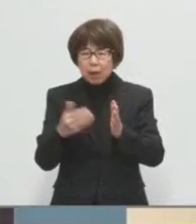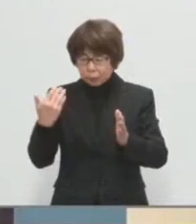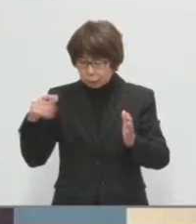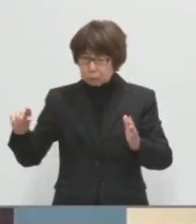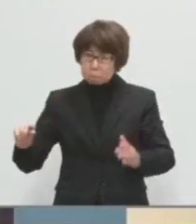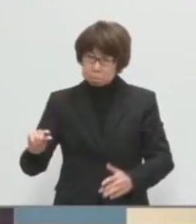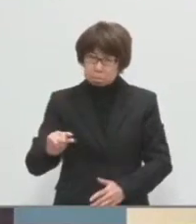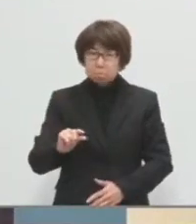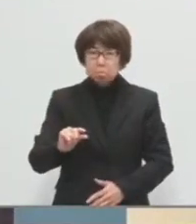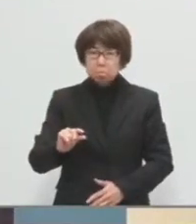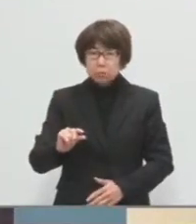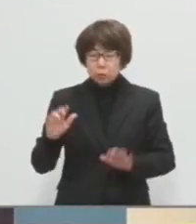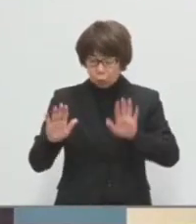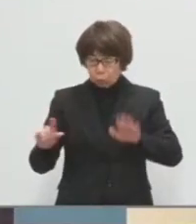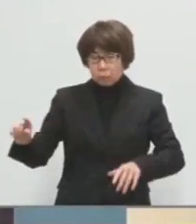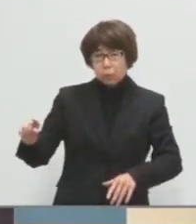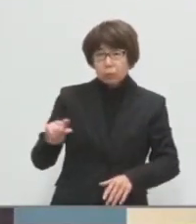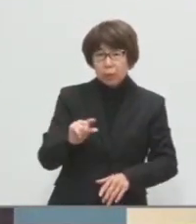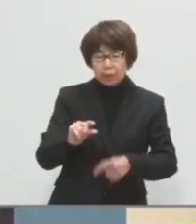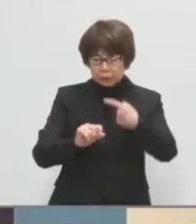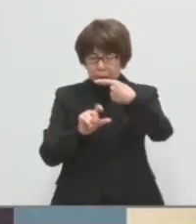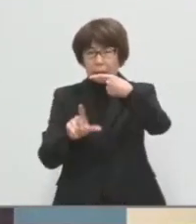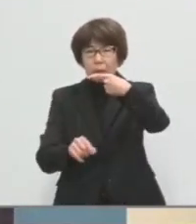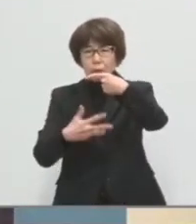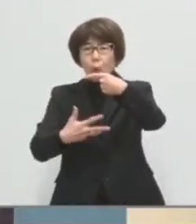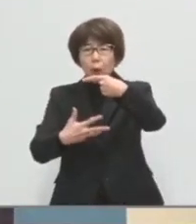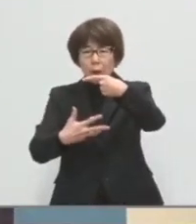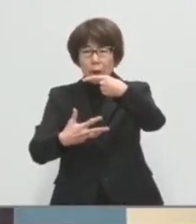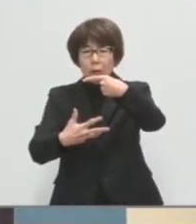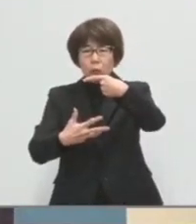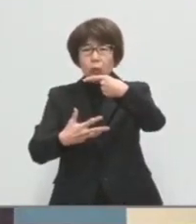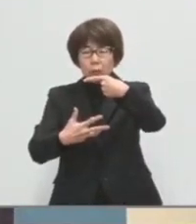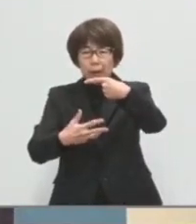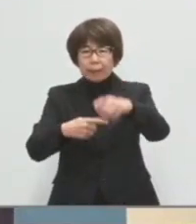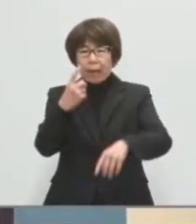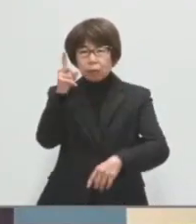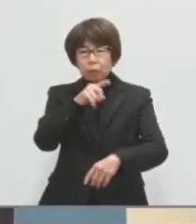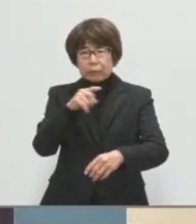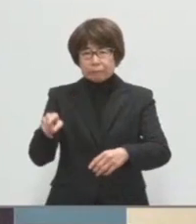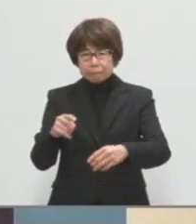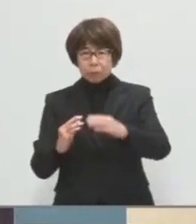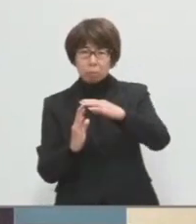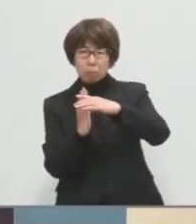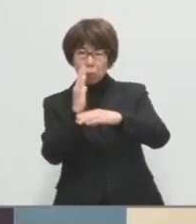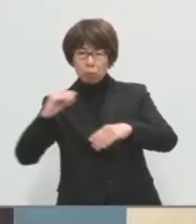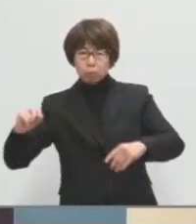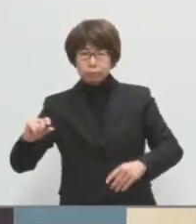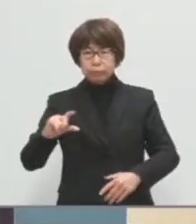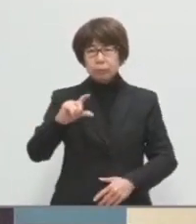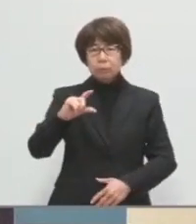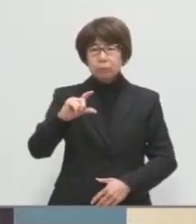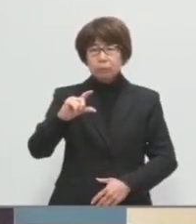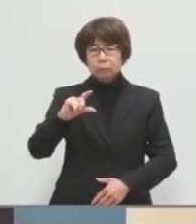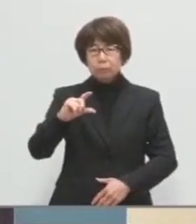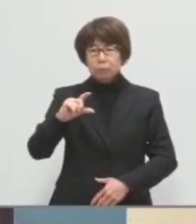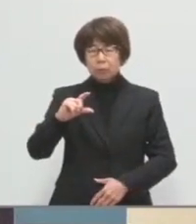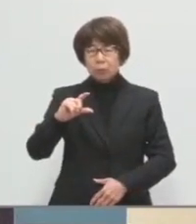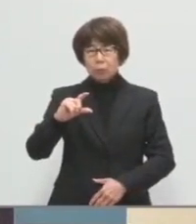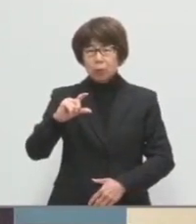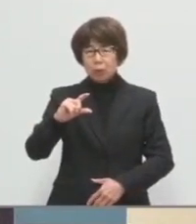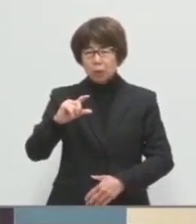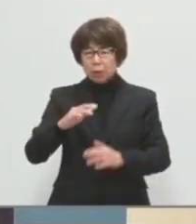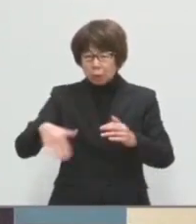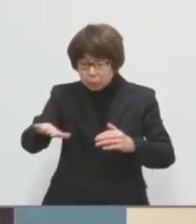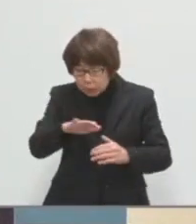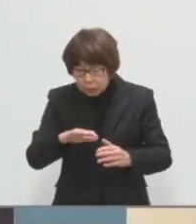フェイしていたのですけれども1月8日には100人を超える状況となりましたこれらの方の